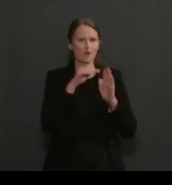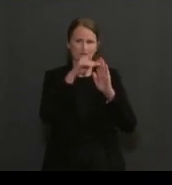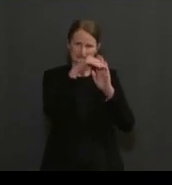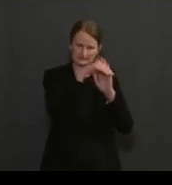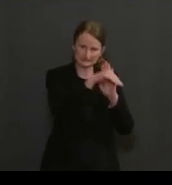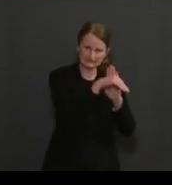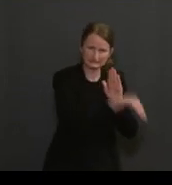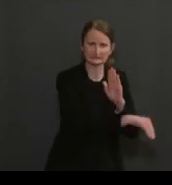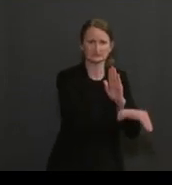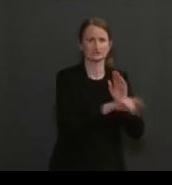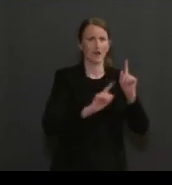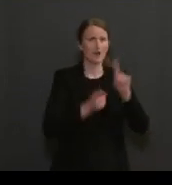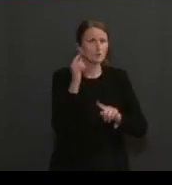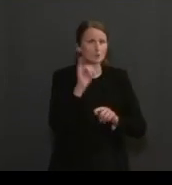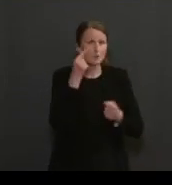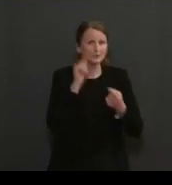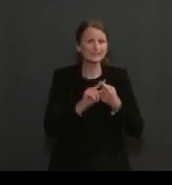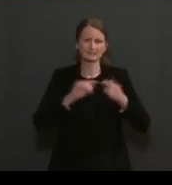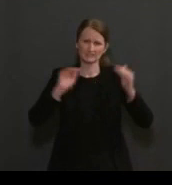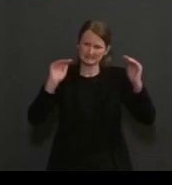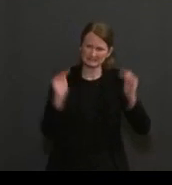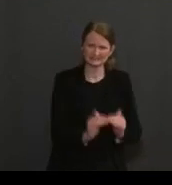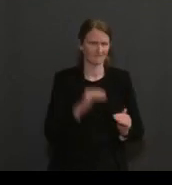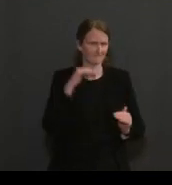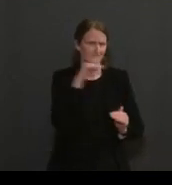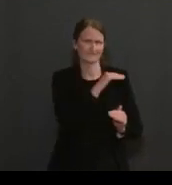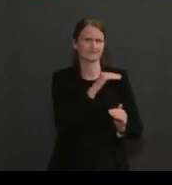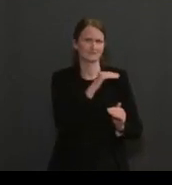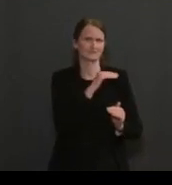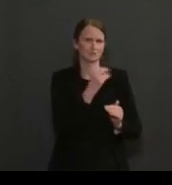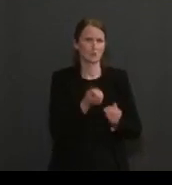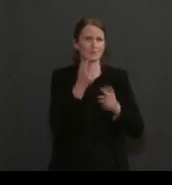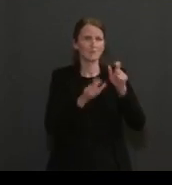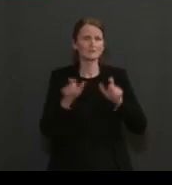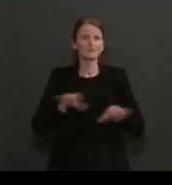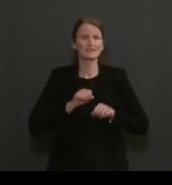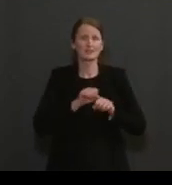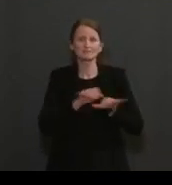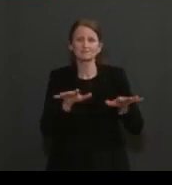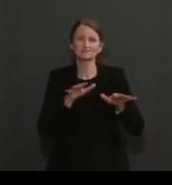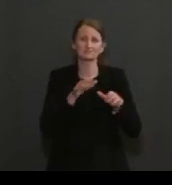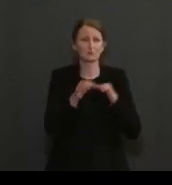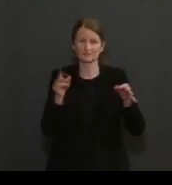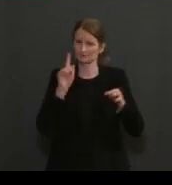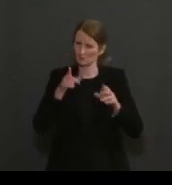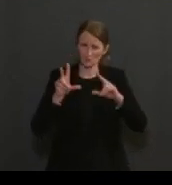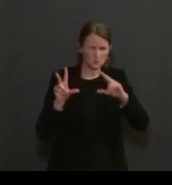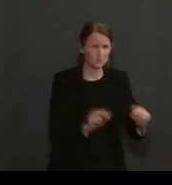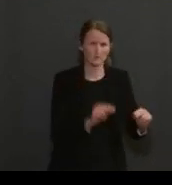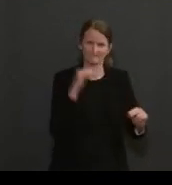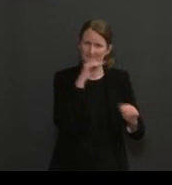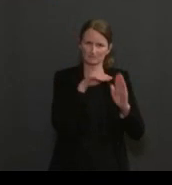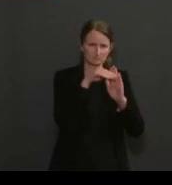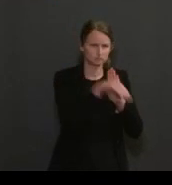drastique le plus rapidement possible du nombre de cas. Ces chiffres, par contre, nous montrent très clairement que